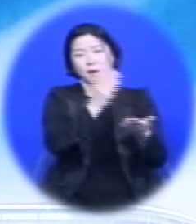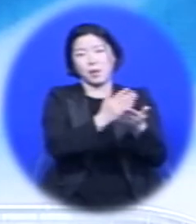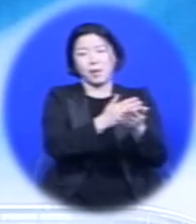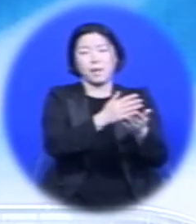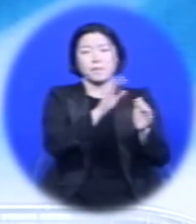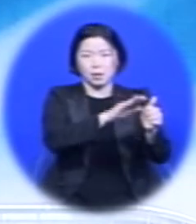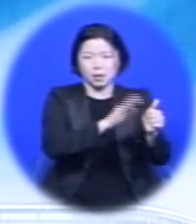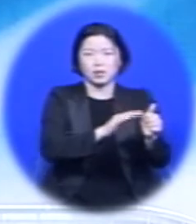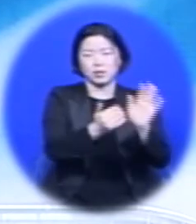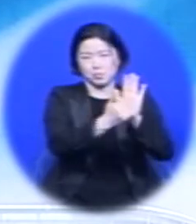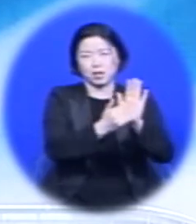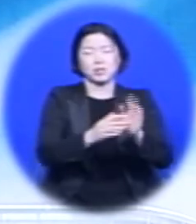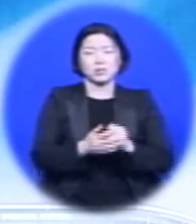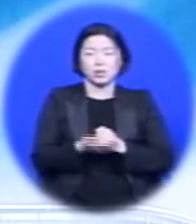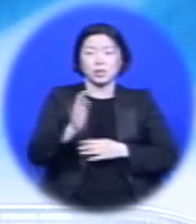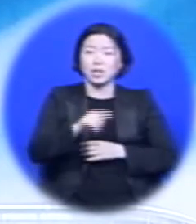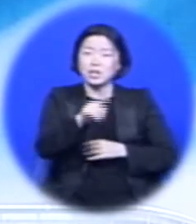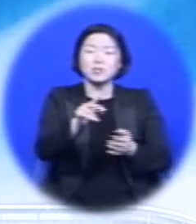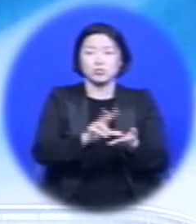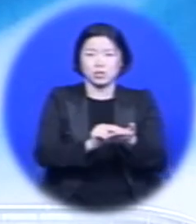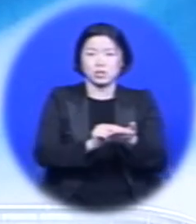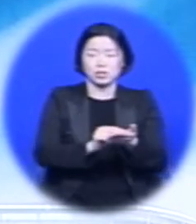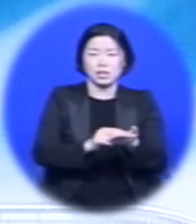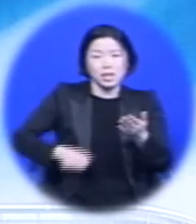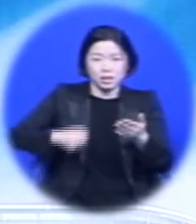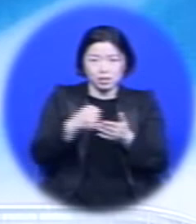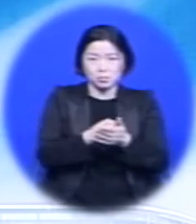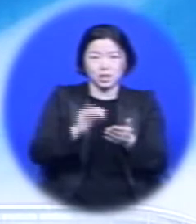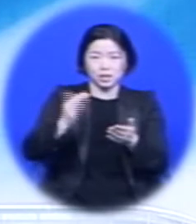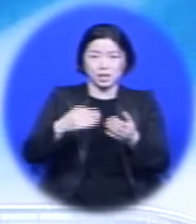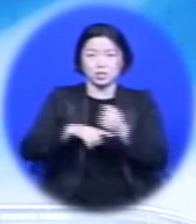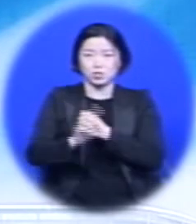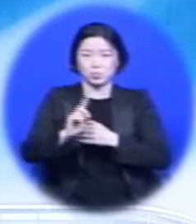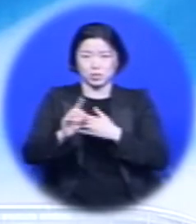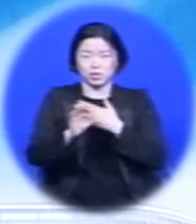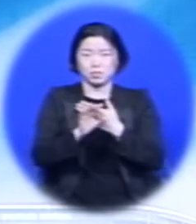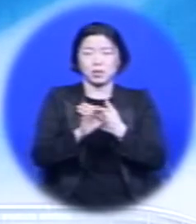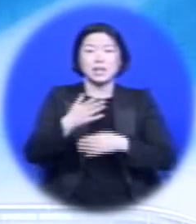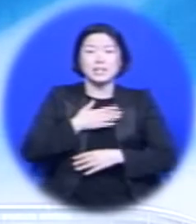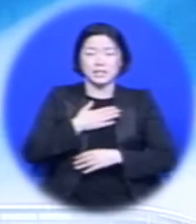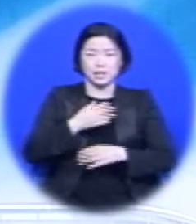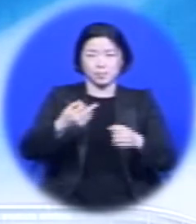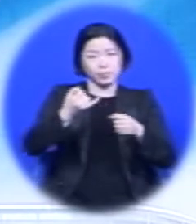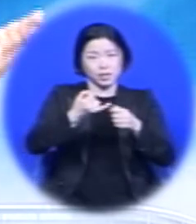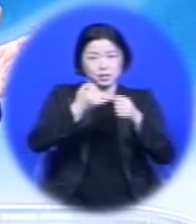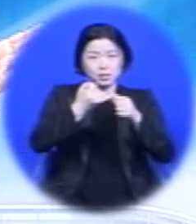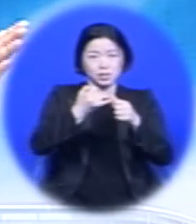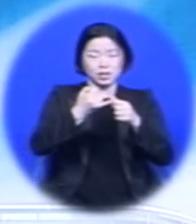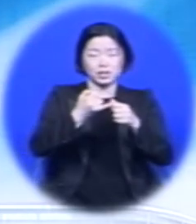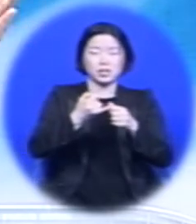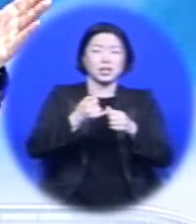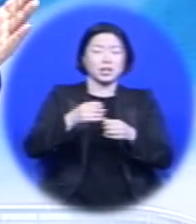정도입니다. 이 문제를 제 아내가 그렇게 결심하게 된 것은 저희 큰딸이 유학을